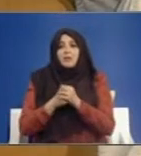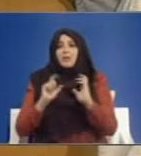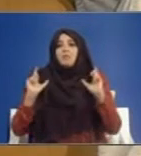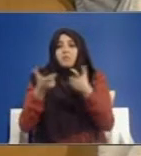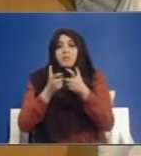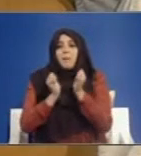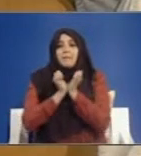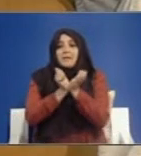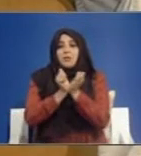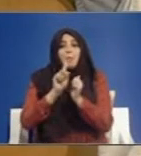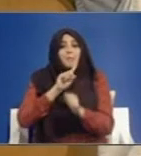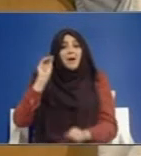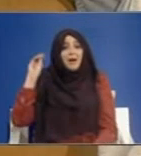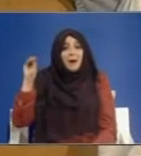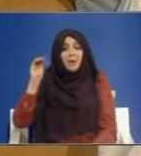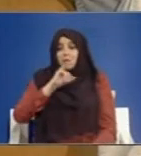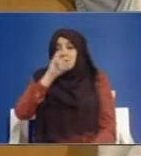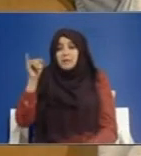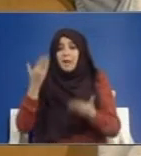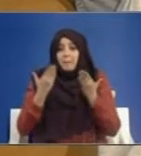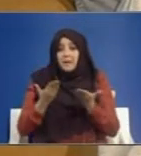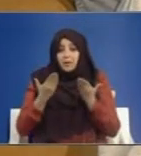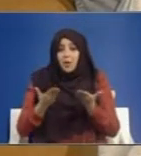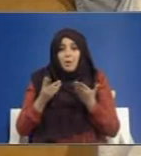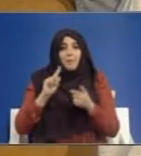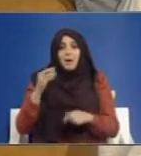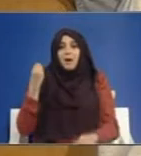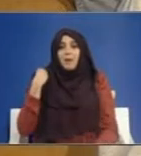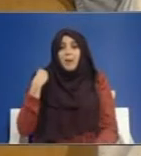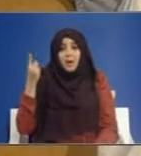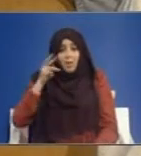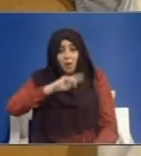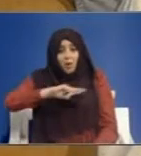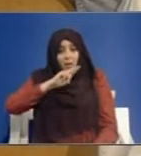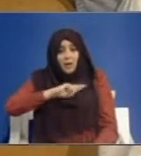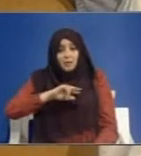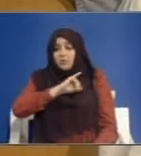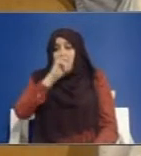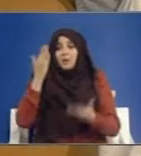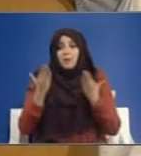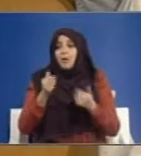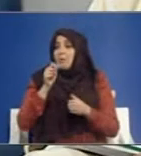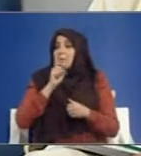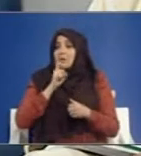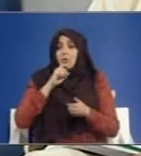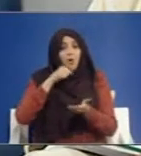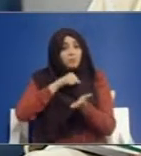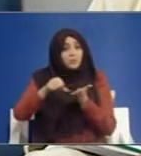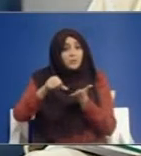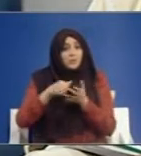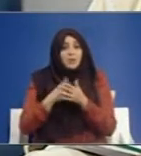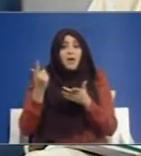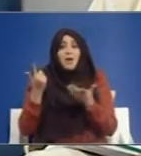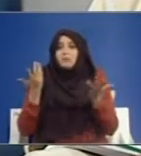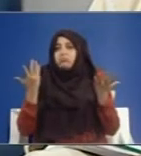الحبس انا المهم ما عيطوليش لحد يومنا هذا راني خرجت غدخات انا ايه السلفية تاعي مازال ما اقتطعوا هذيش، وانا